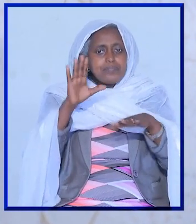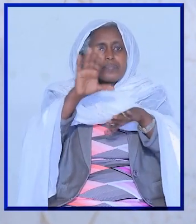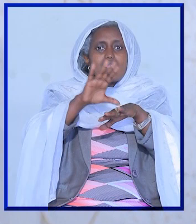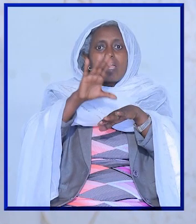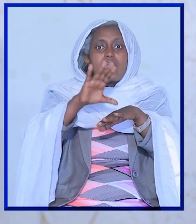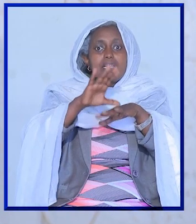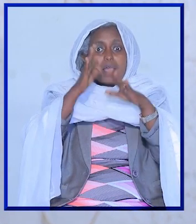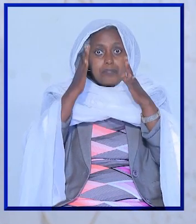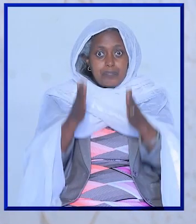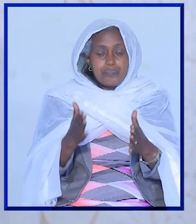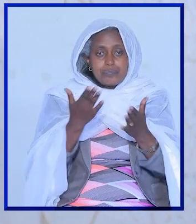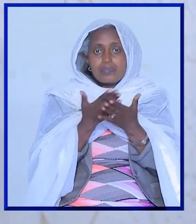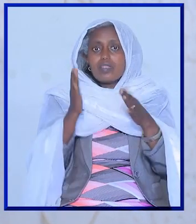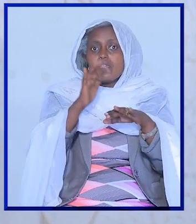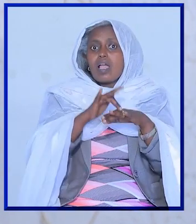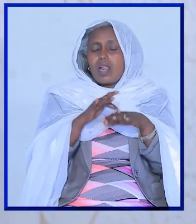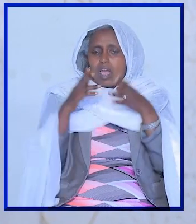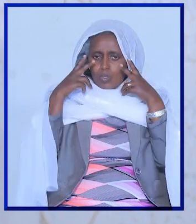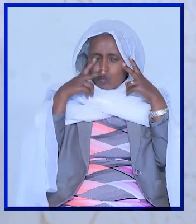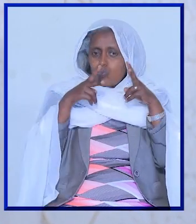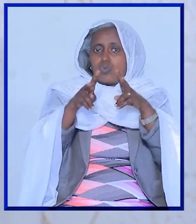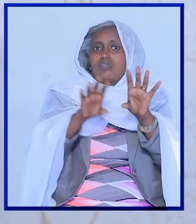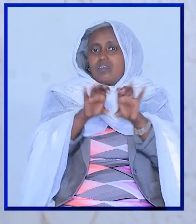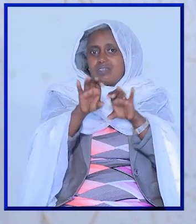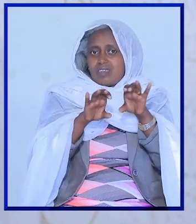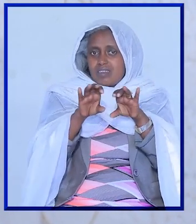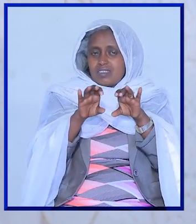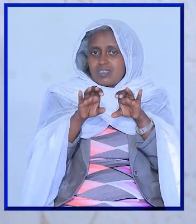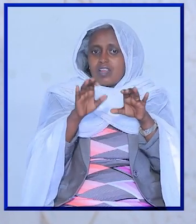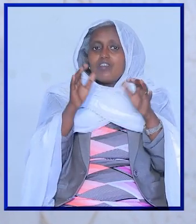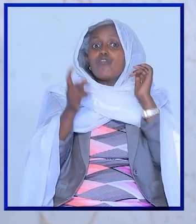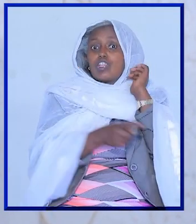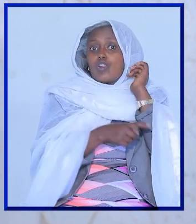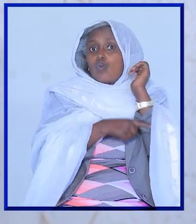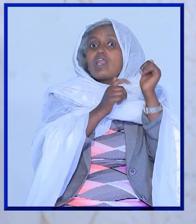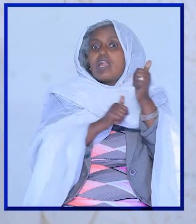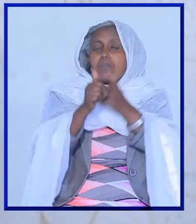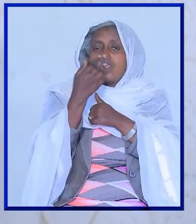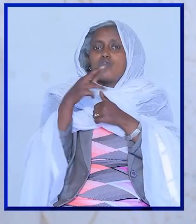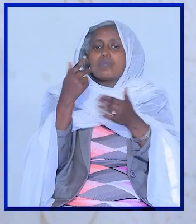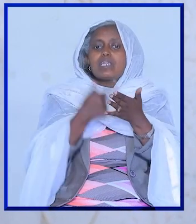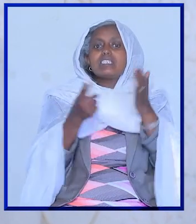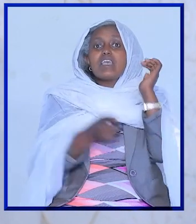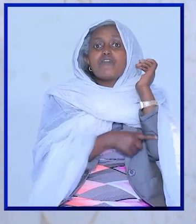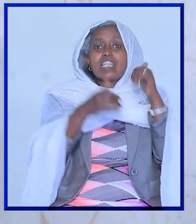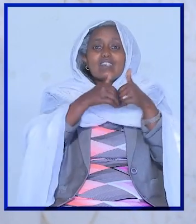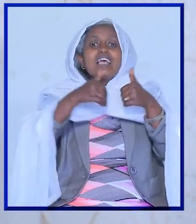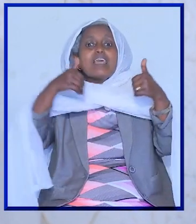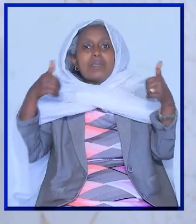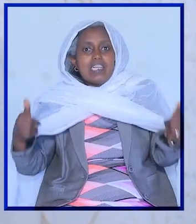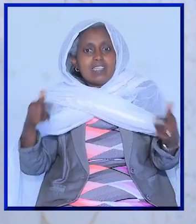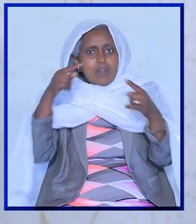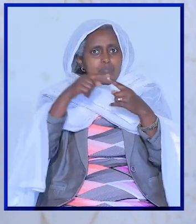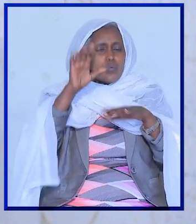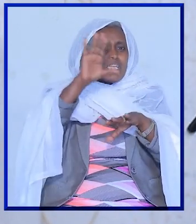ገዳማዊ ነገር ላይ ነው ትኩረት ያደረገችው። ፈተናዎችን ለማለፍ ወይም ደግሞ ከነዚህ ፈተናዎች ለመራቅ